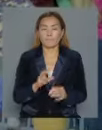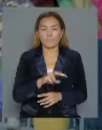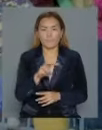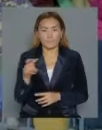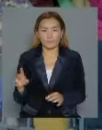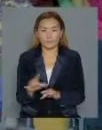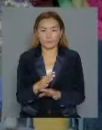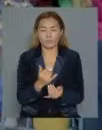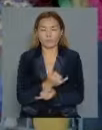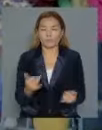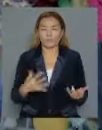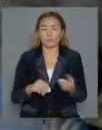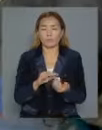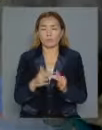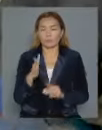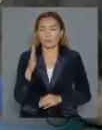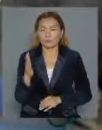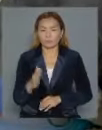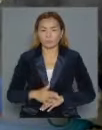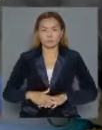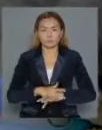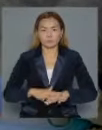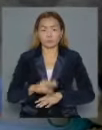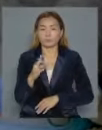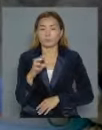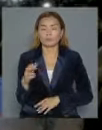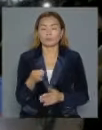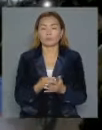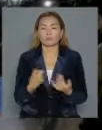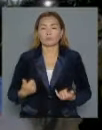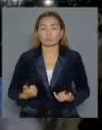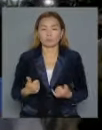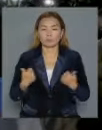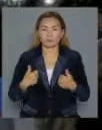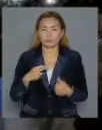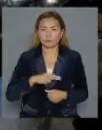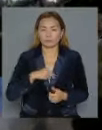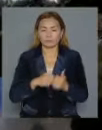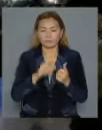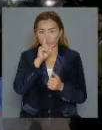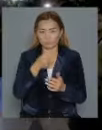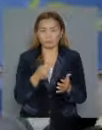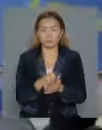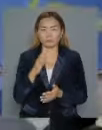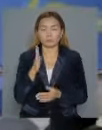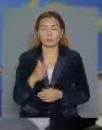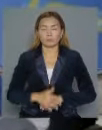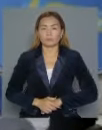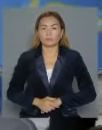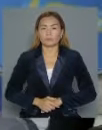аралап концерттік бағдарламасын ұсынуда. Халыққа рухани азық сыйлар мұндай шаралар жыл соңына дейін өтетін